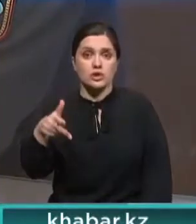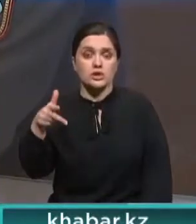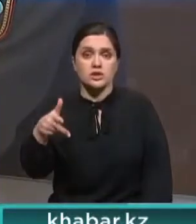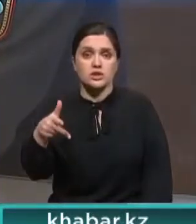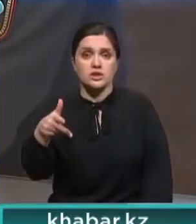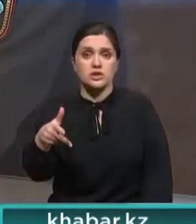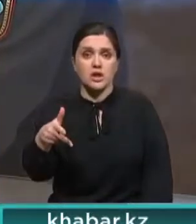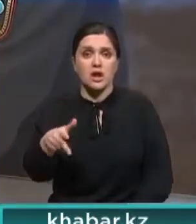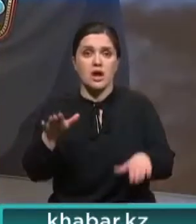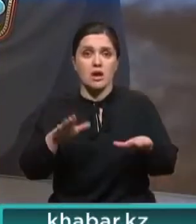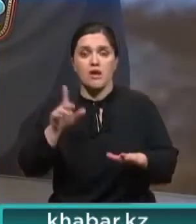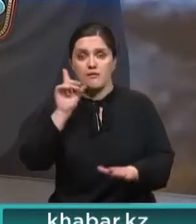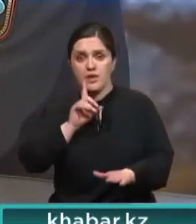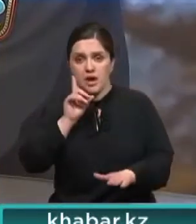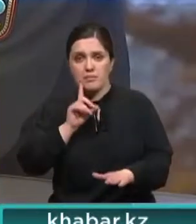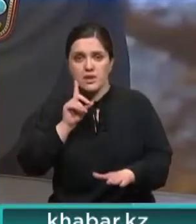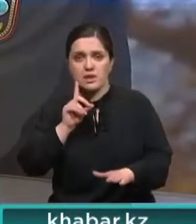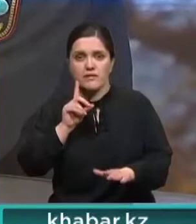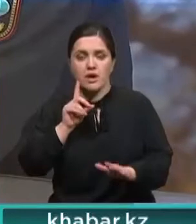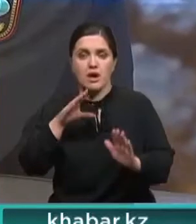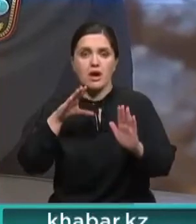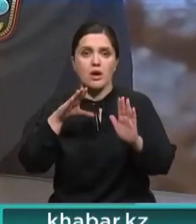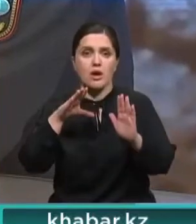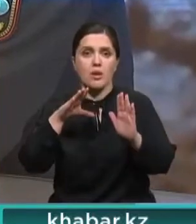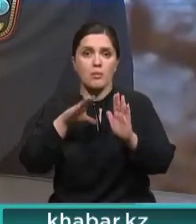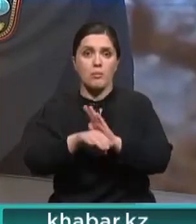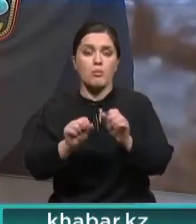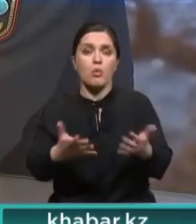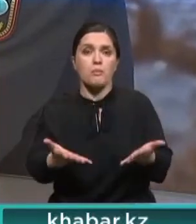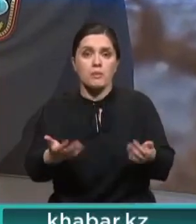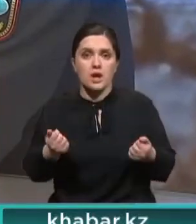пунктов временного населения, которые могут принять более 1 миллиона людей.